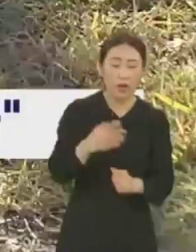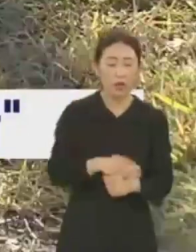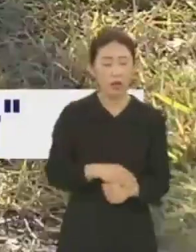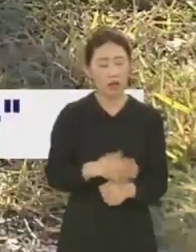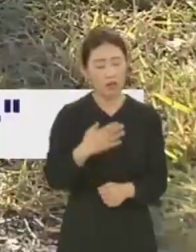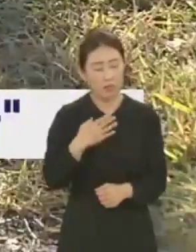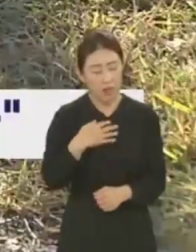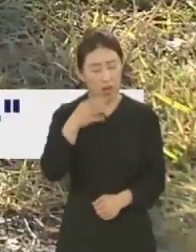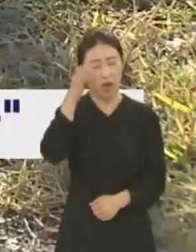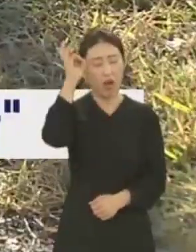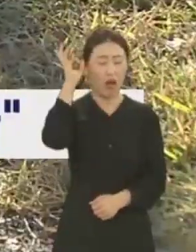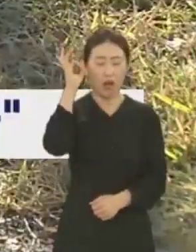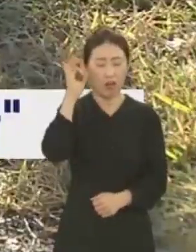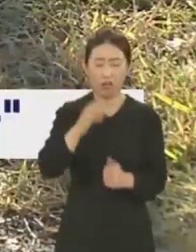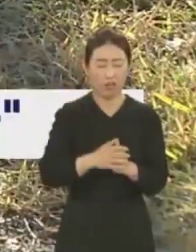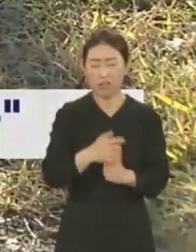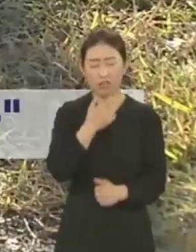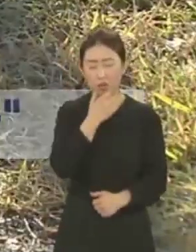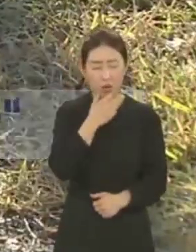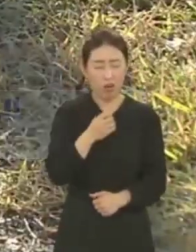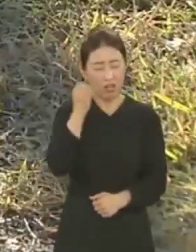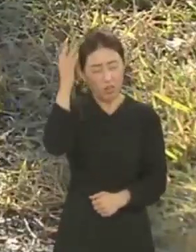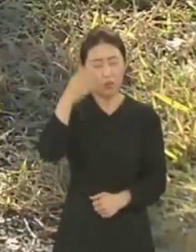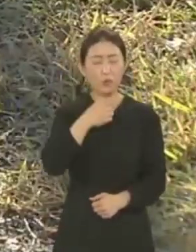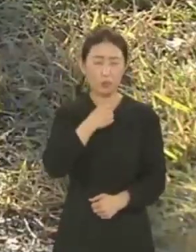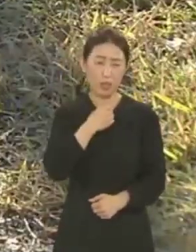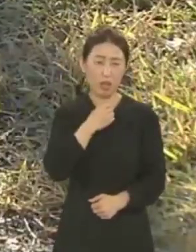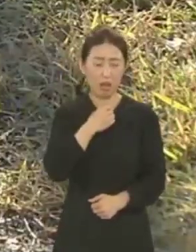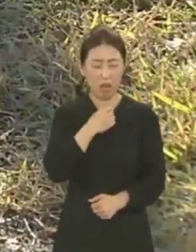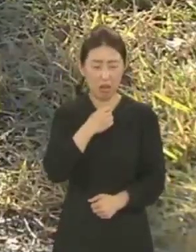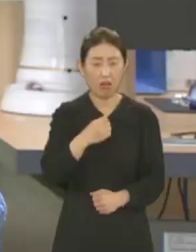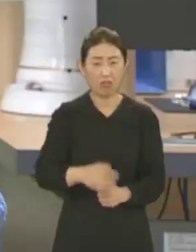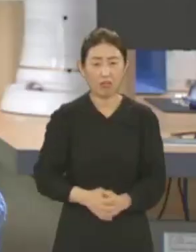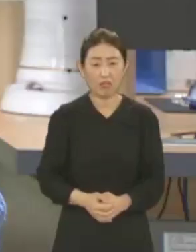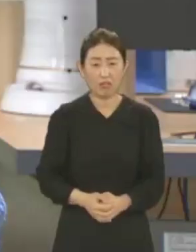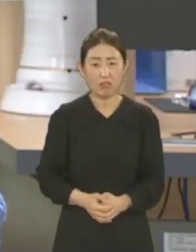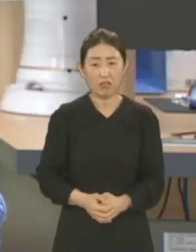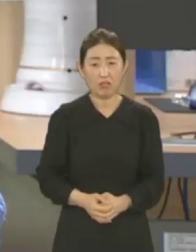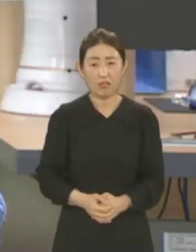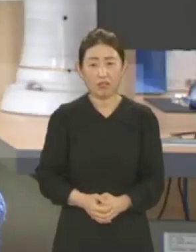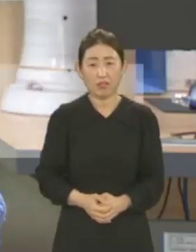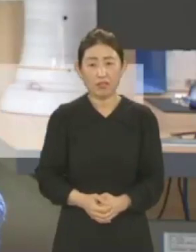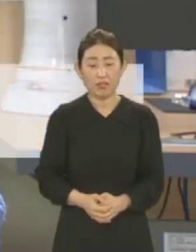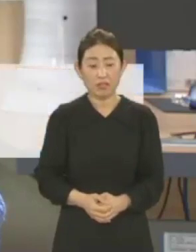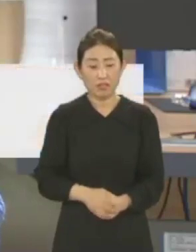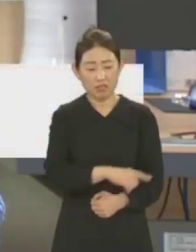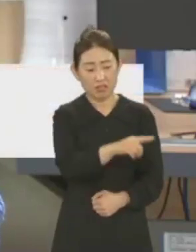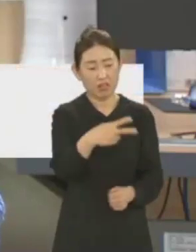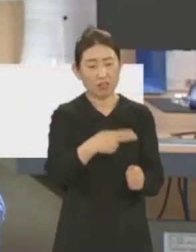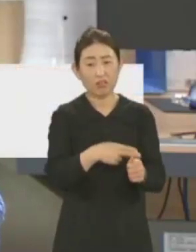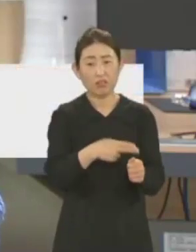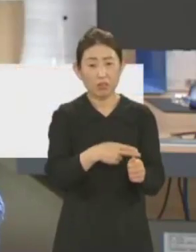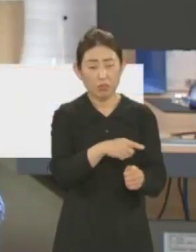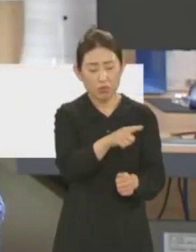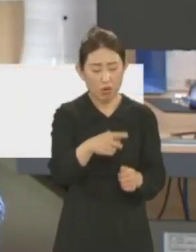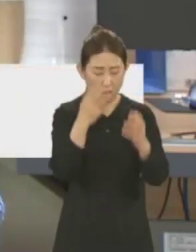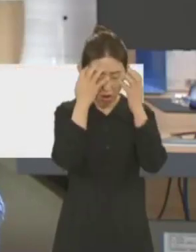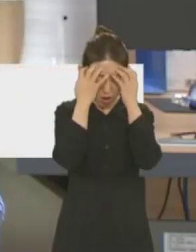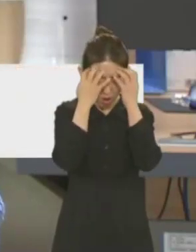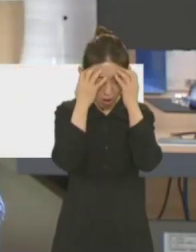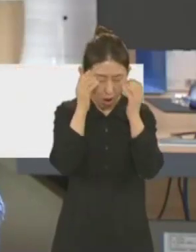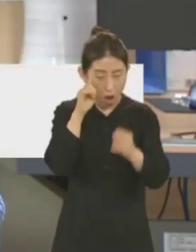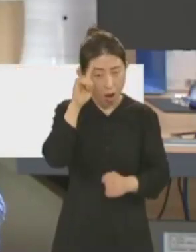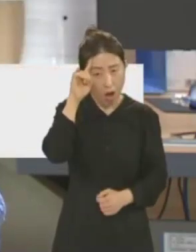것조차 고통스러워 잊고 살고 싶다고 언급을 꺼렸습니다 당사자 선생님들께서 당했어야 할